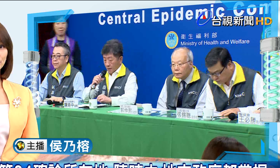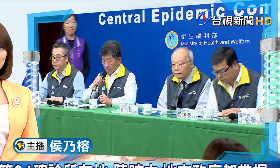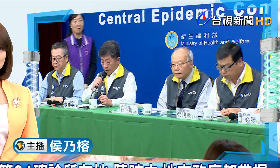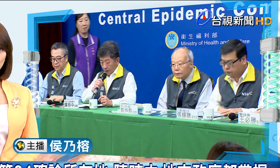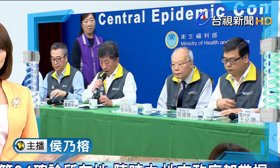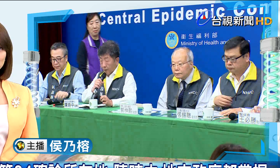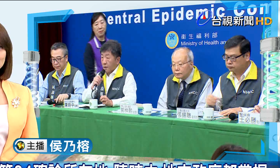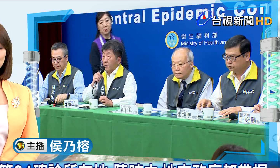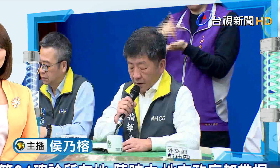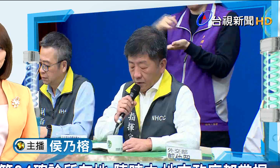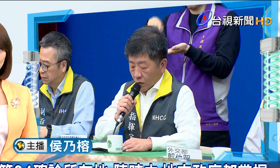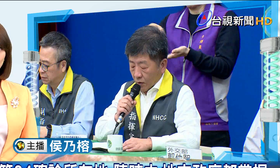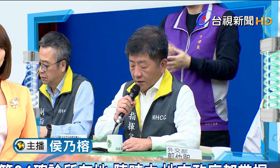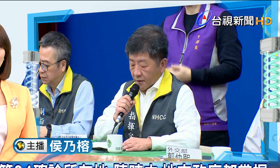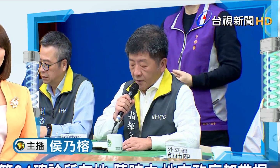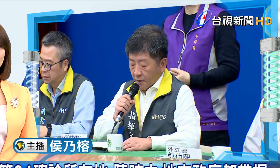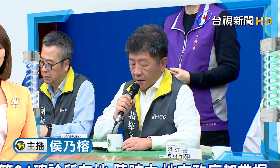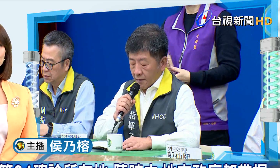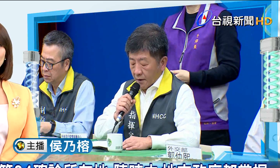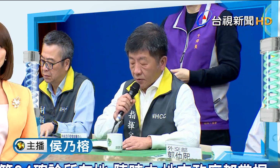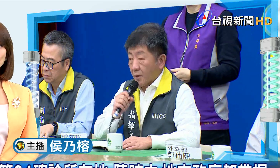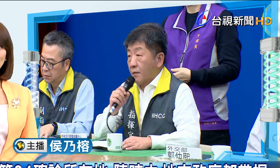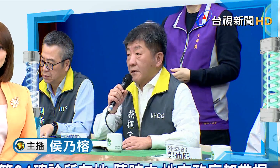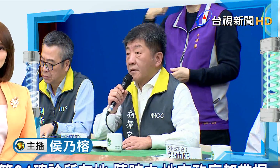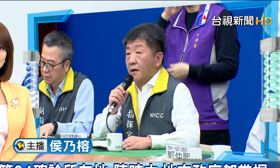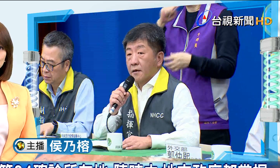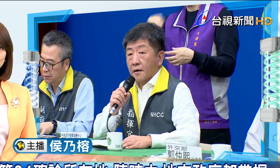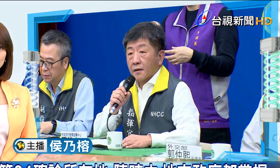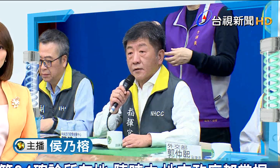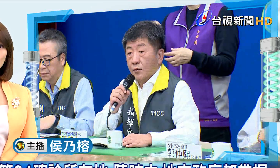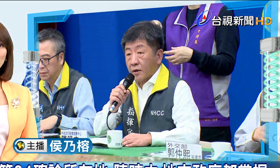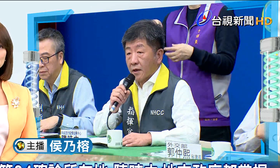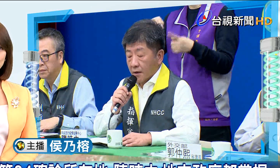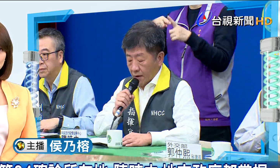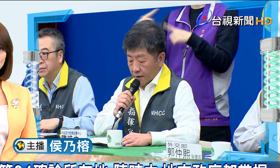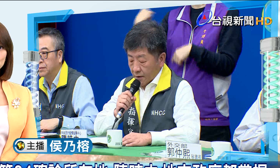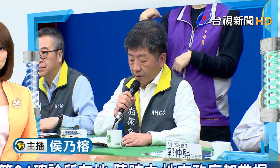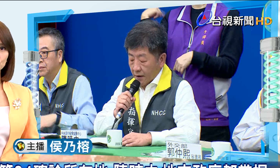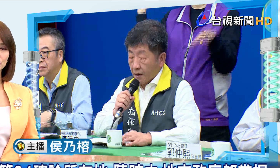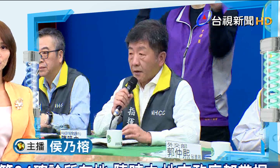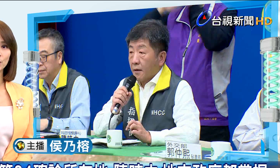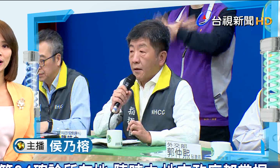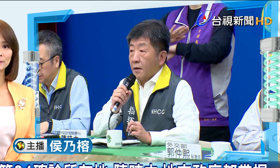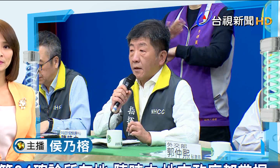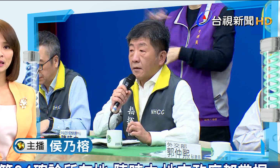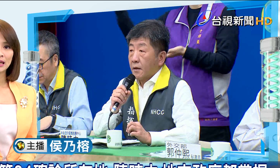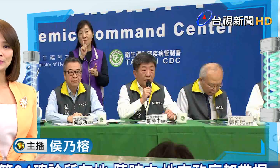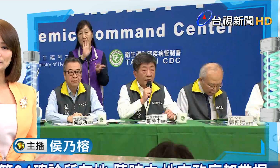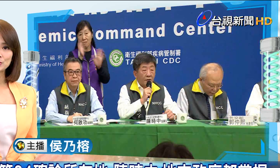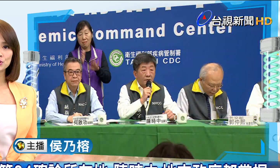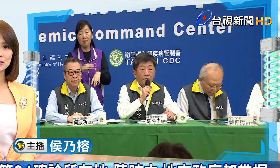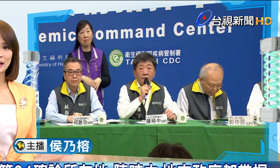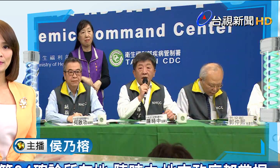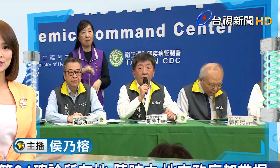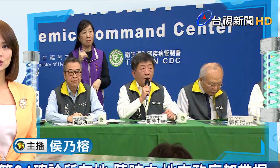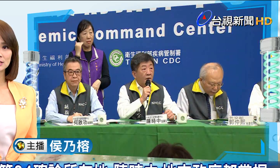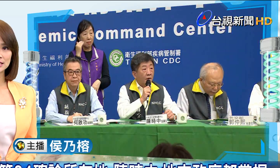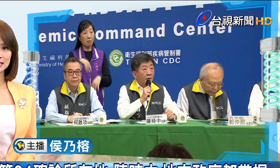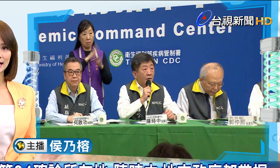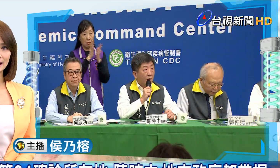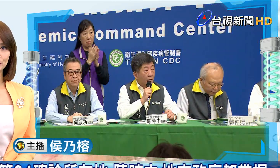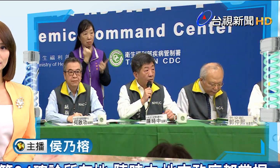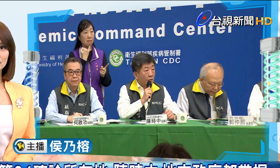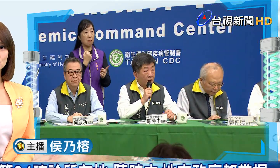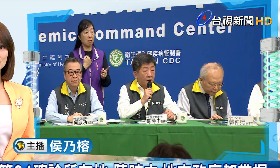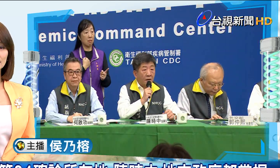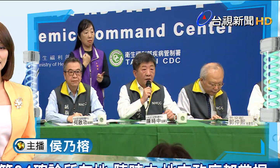除非是没有办法掌握的才会考虑要公开，不然公开这些资讯恐怕只会造成社会的恐慌。另外，被说是白牌车